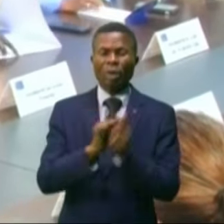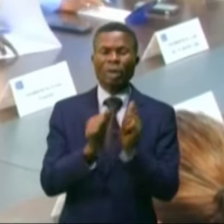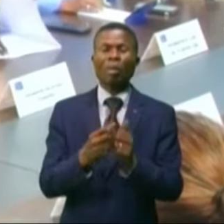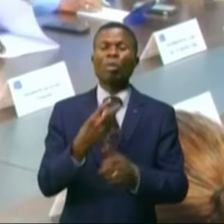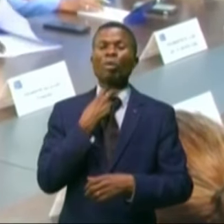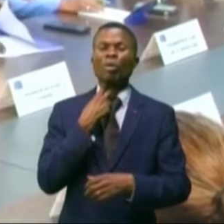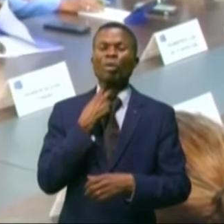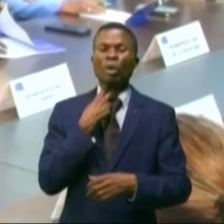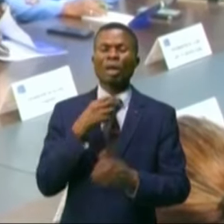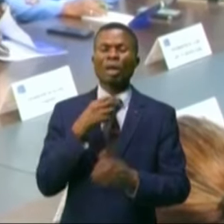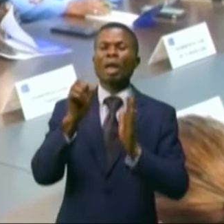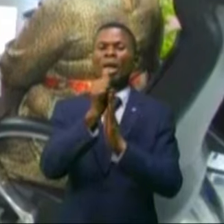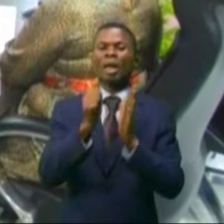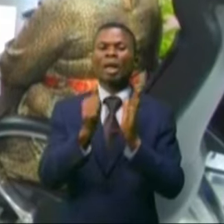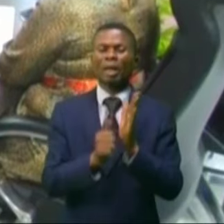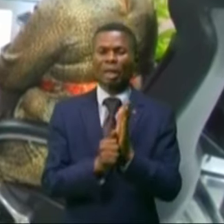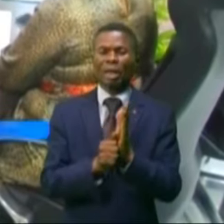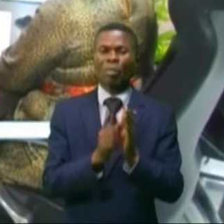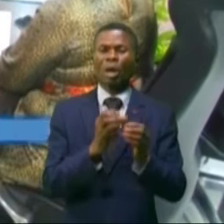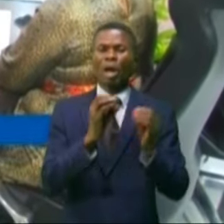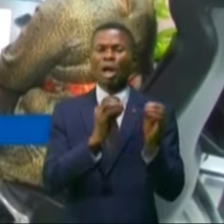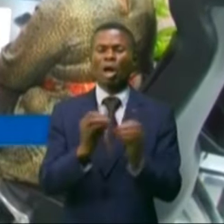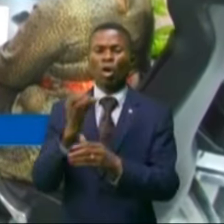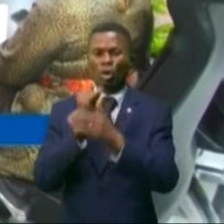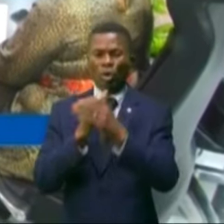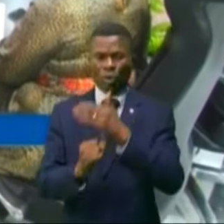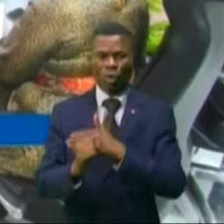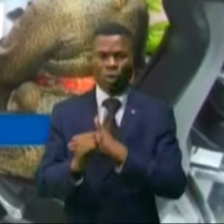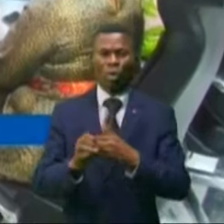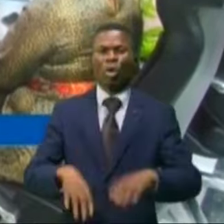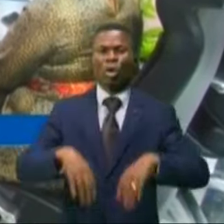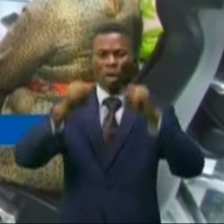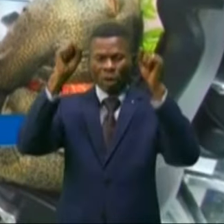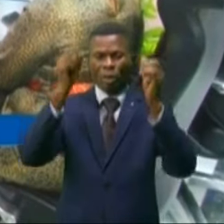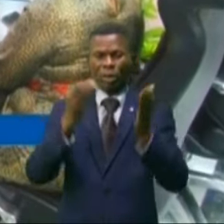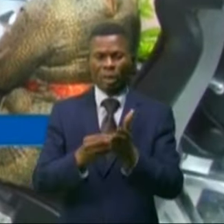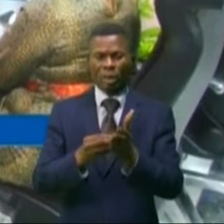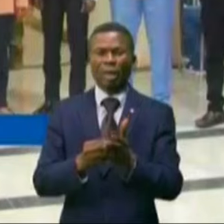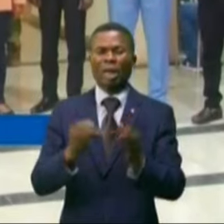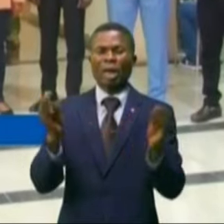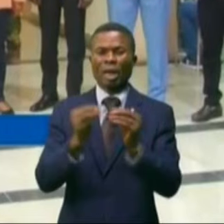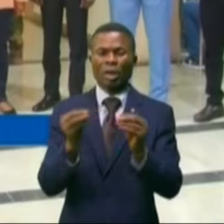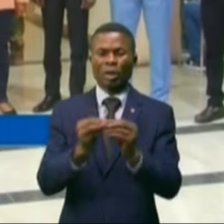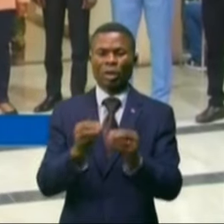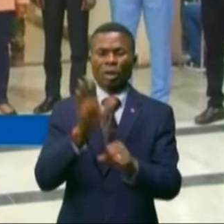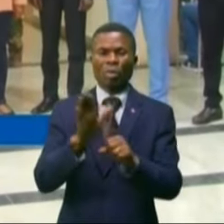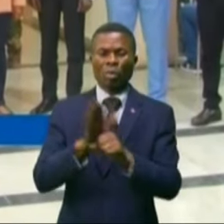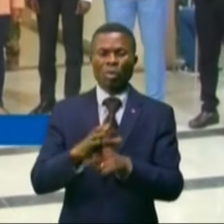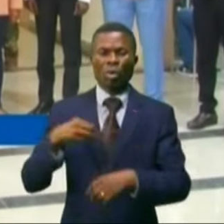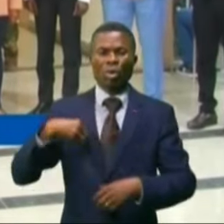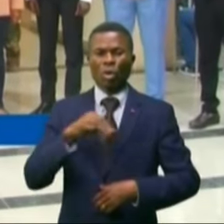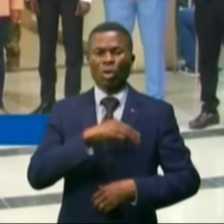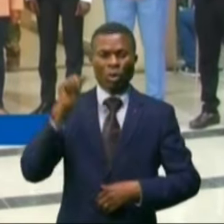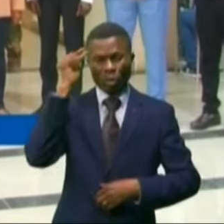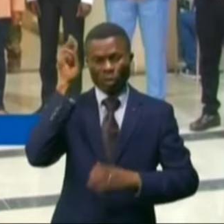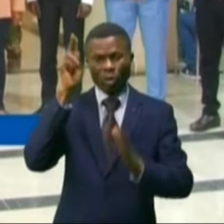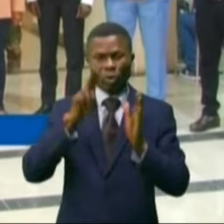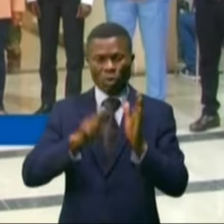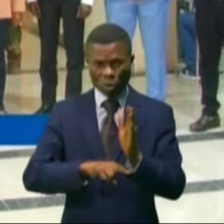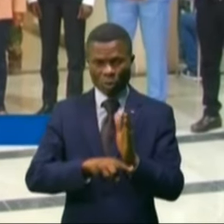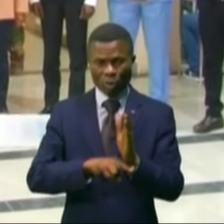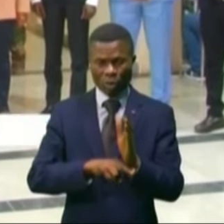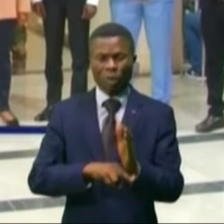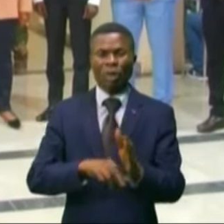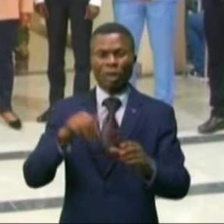d'ordre intérieur de la commission et les attitudes à adopter. La réunion a connu la présence de membres du gouvernement qui font partie de